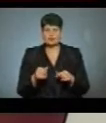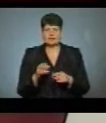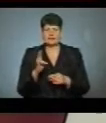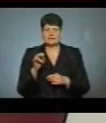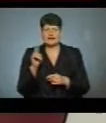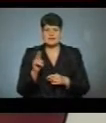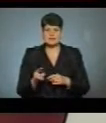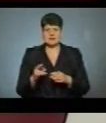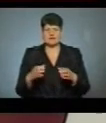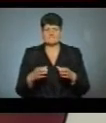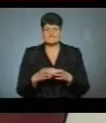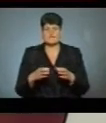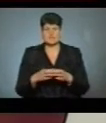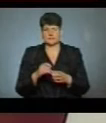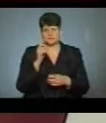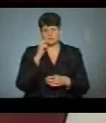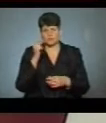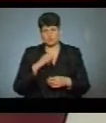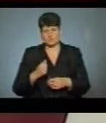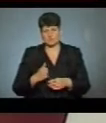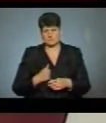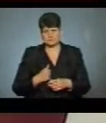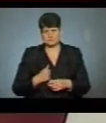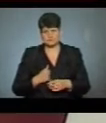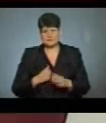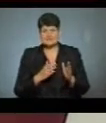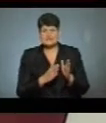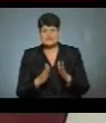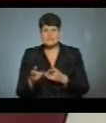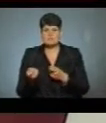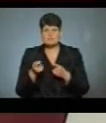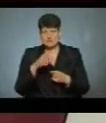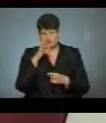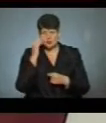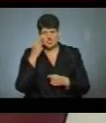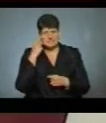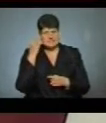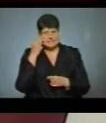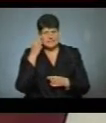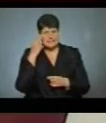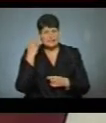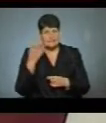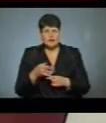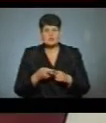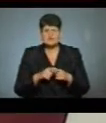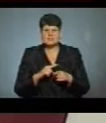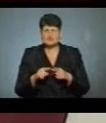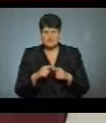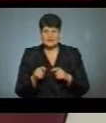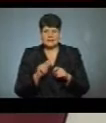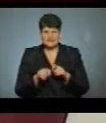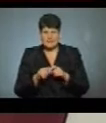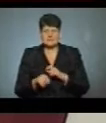це розповів головний санітарний лікар України Віктор Ляшко. Системи привезли вночі з Китаю. Це і швидкі тести, і ті, що